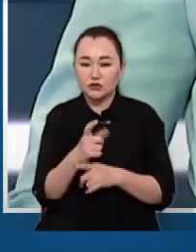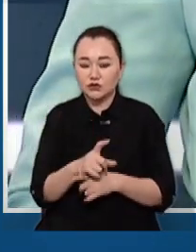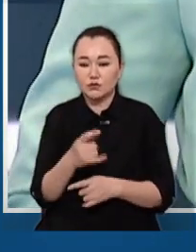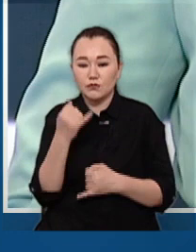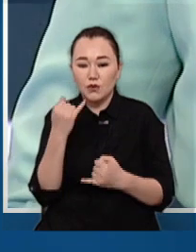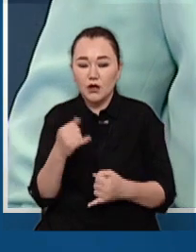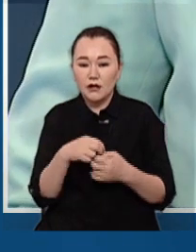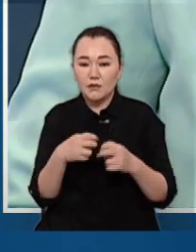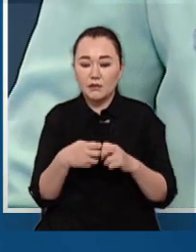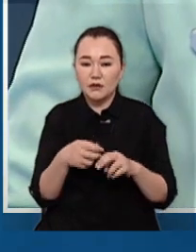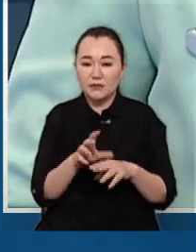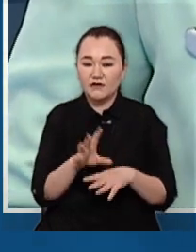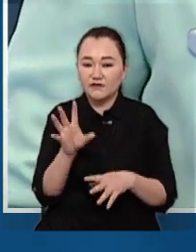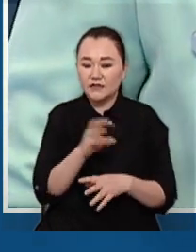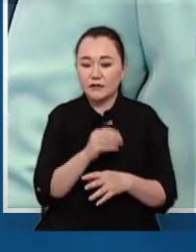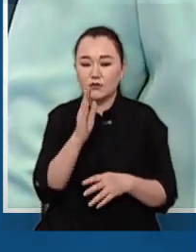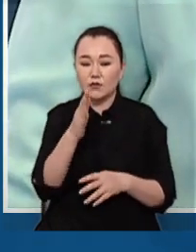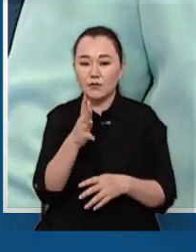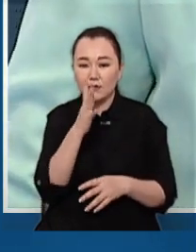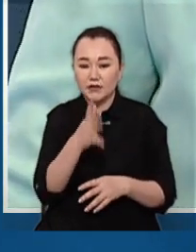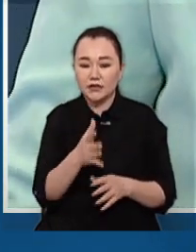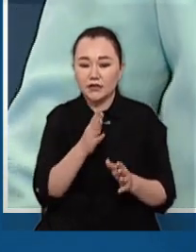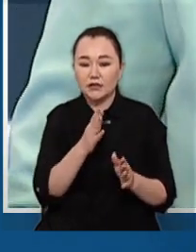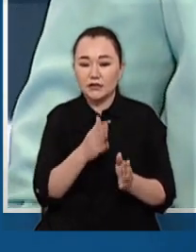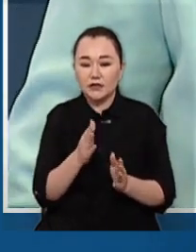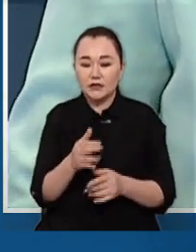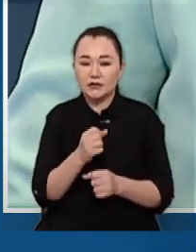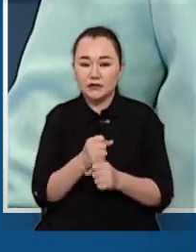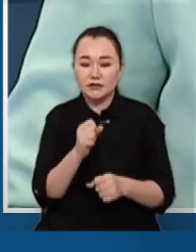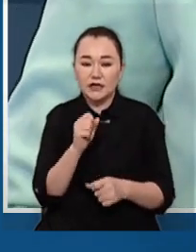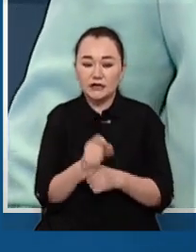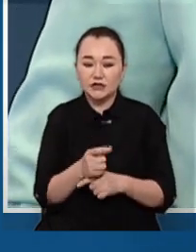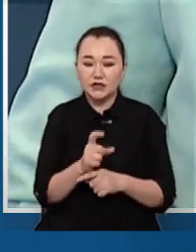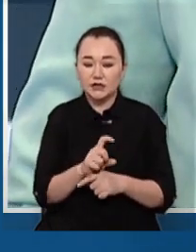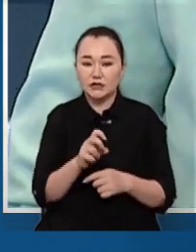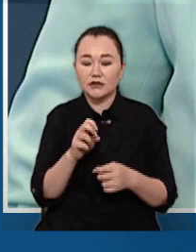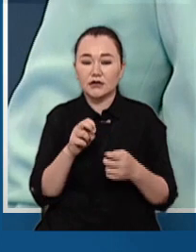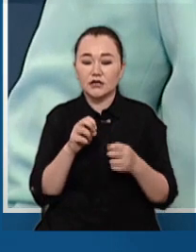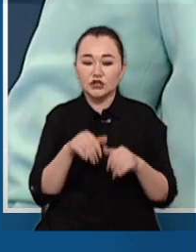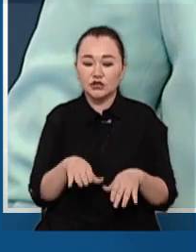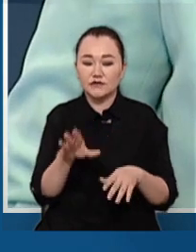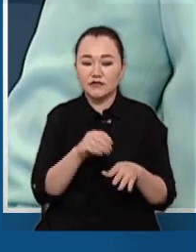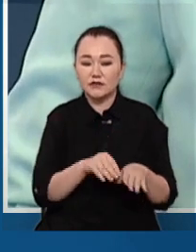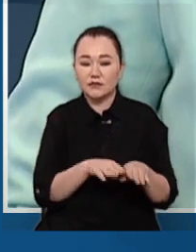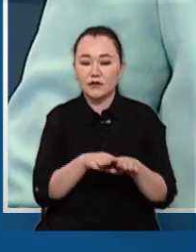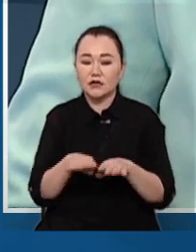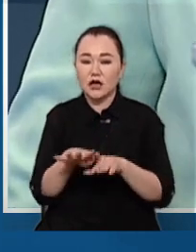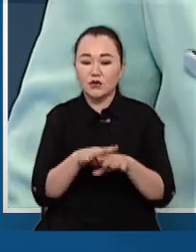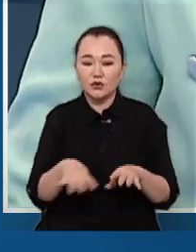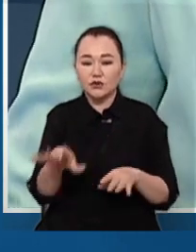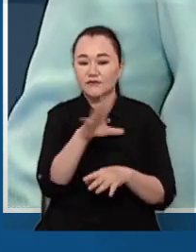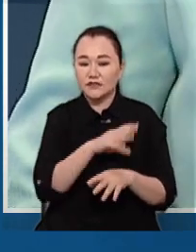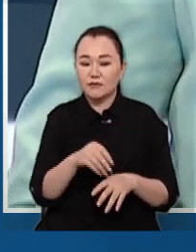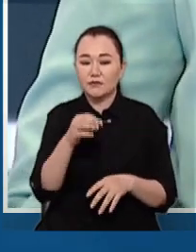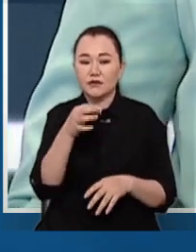парламентке бұл проблемаларды алдағы 5 жыл ішінде реттеуді тапсырып отыр. Әрі ол шешім жұрттың бәріне бірдей жаға бермейді деп